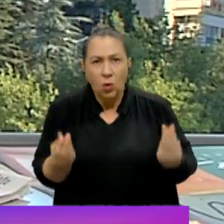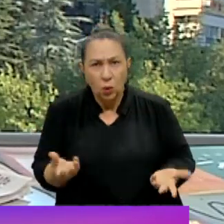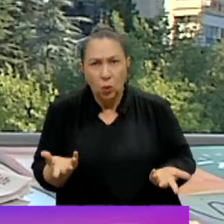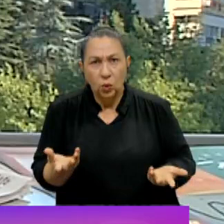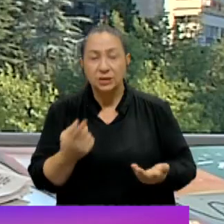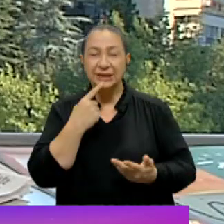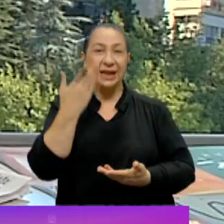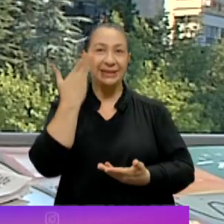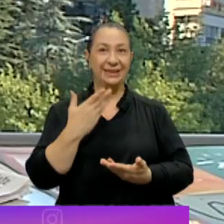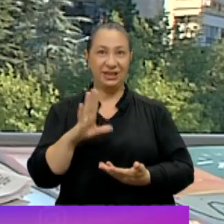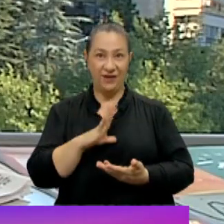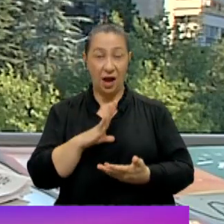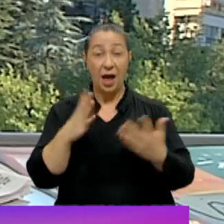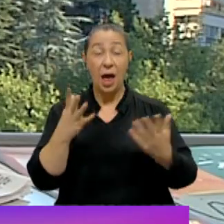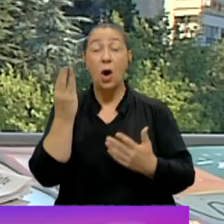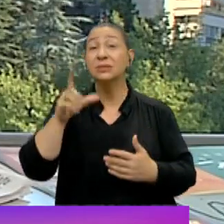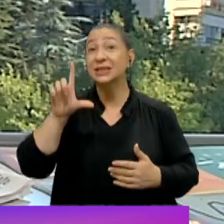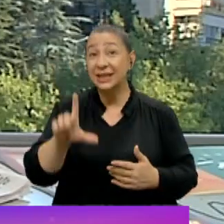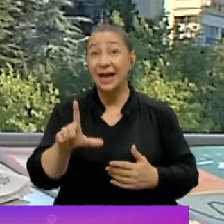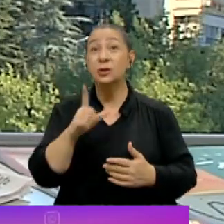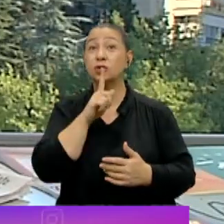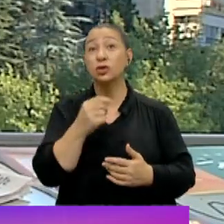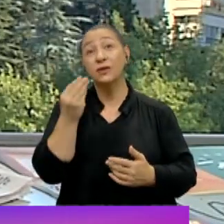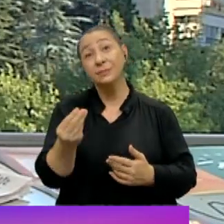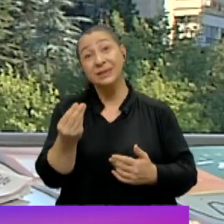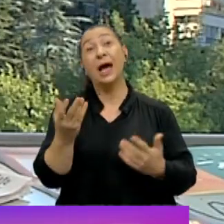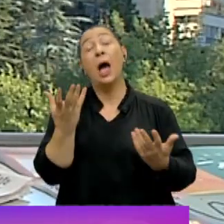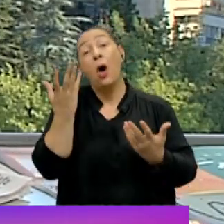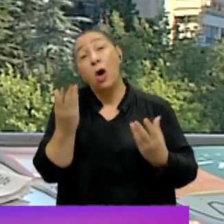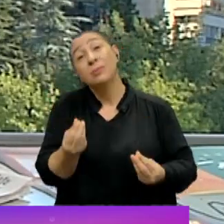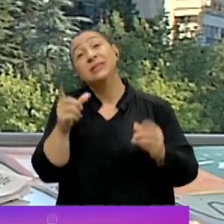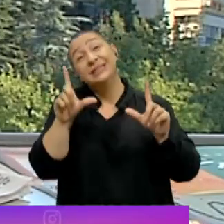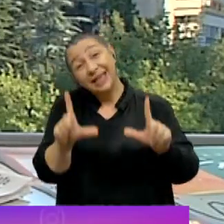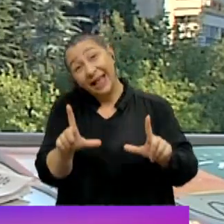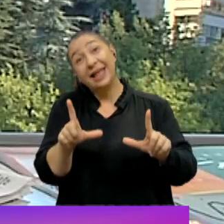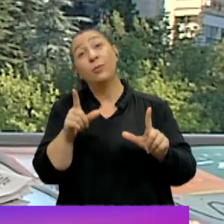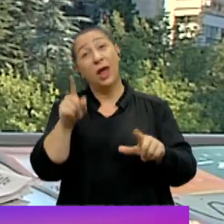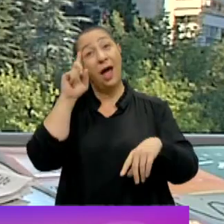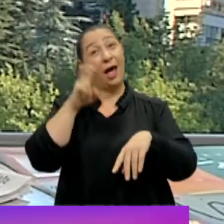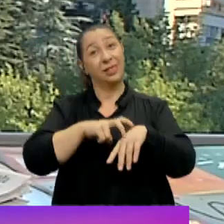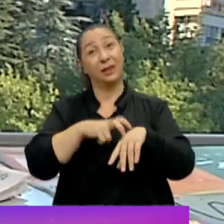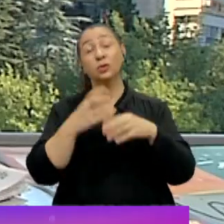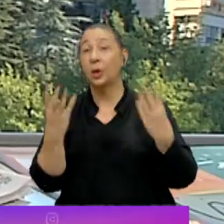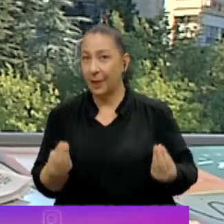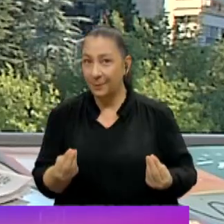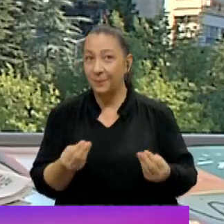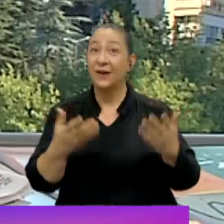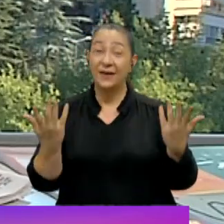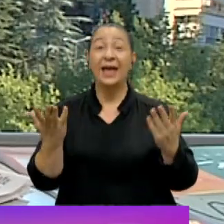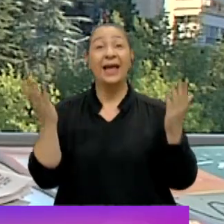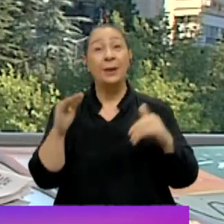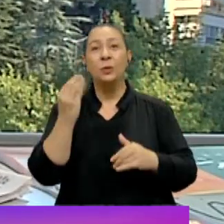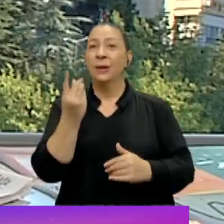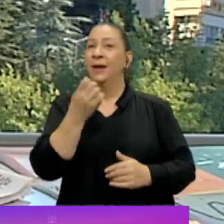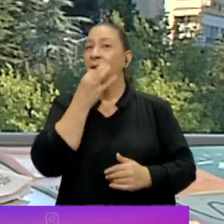oldu diyen izleyicilerimiz var. Olması gereken, söz verildiyse yerine getirilmesi, bunu da hatırlatmış olalım. Ve gelelim